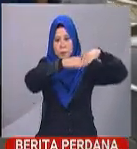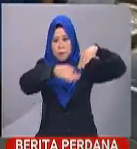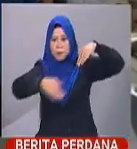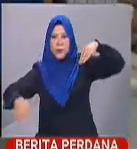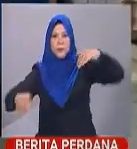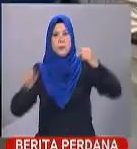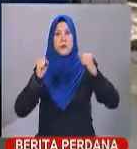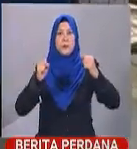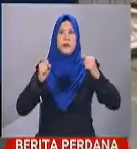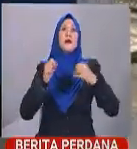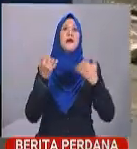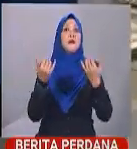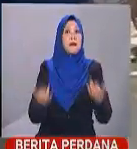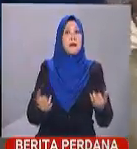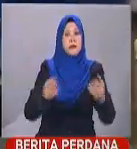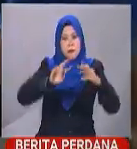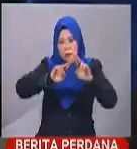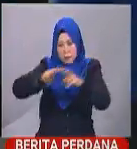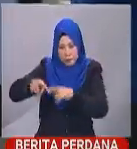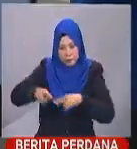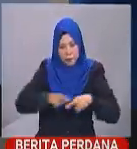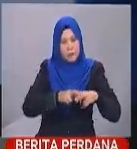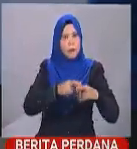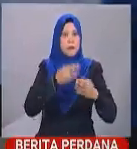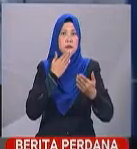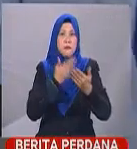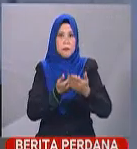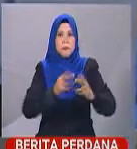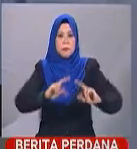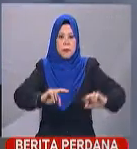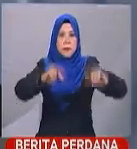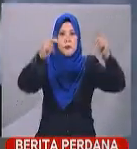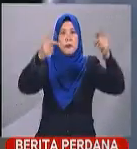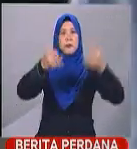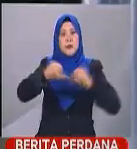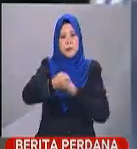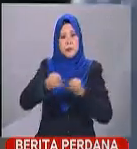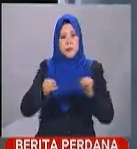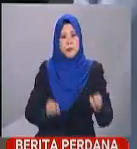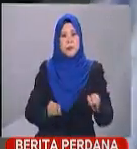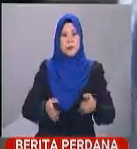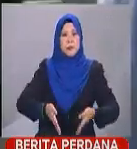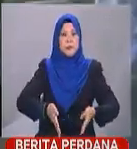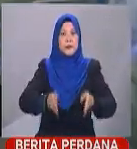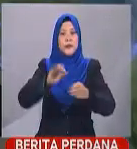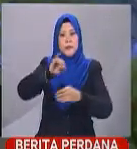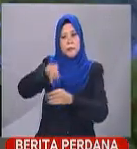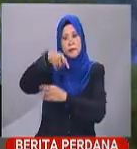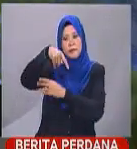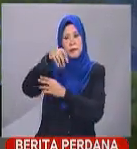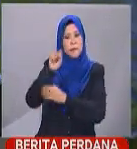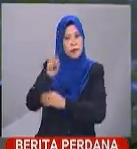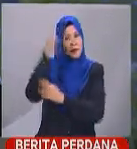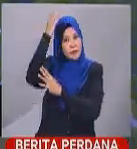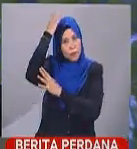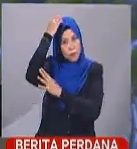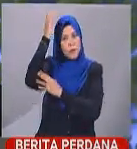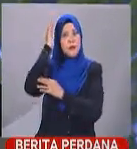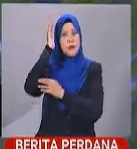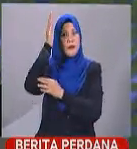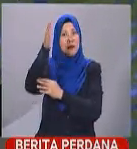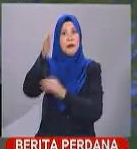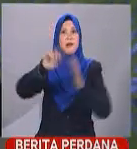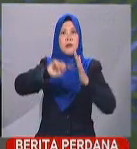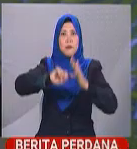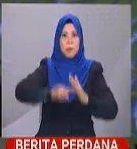Tambahnya, kerja-kerja baik pulih yang dipertanggungjawab terhadap Jabatan Pengairan dan Saliran JPS Negeri Selangor itu akan